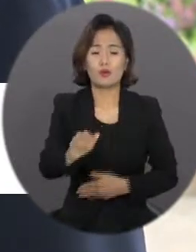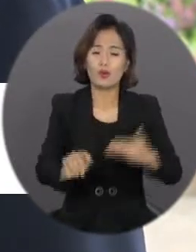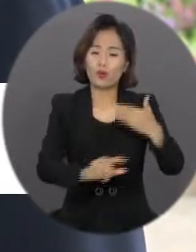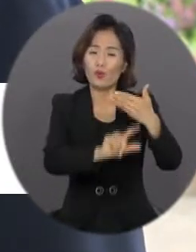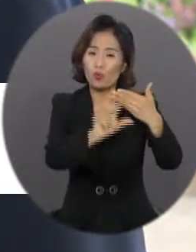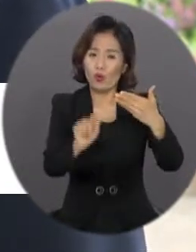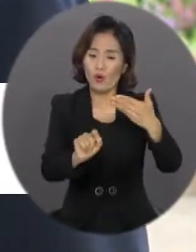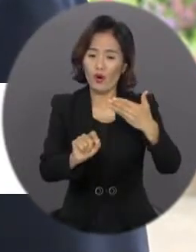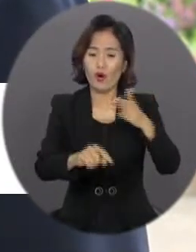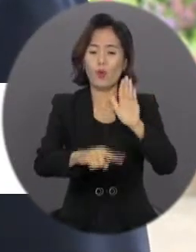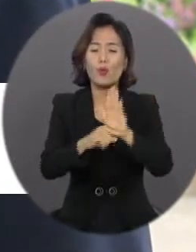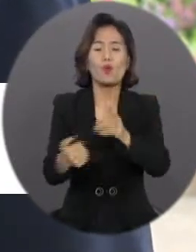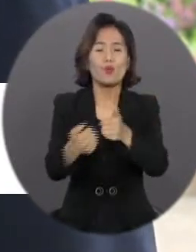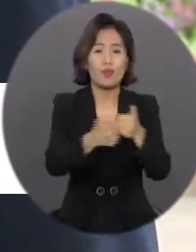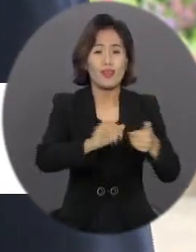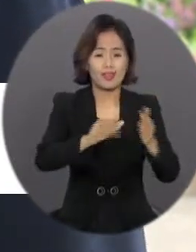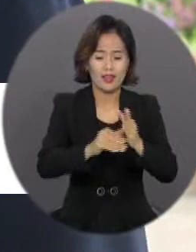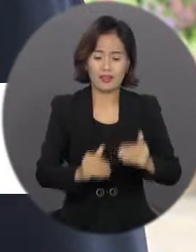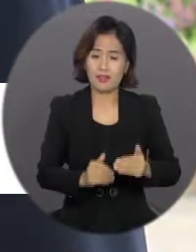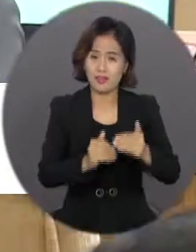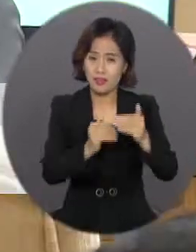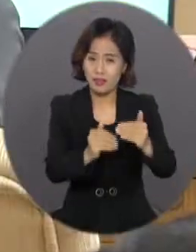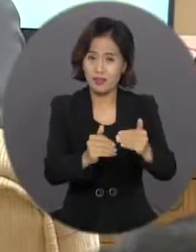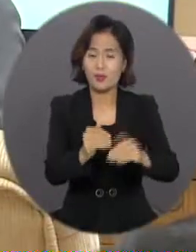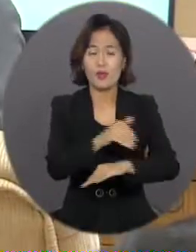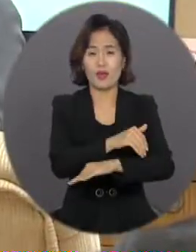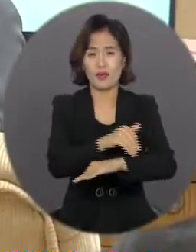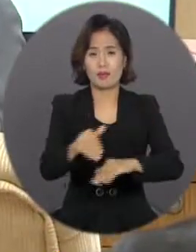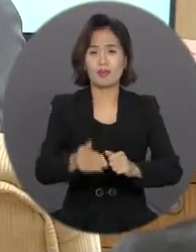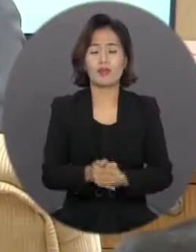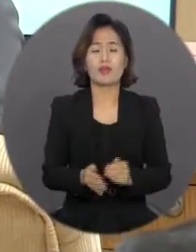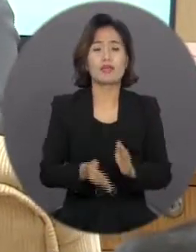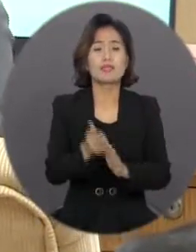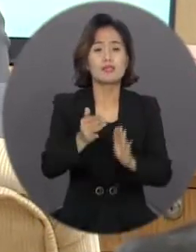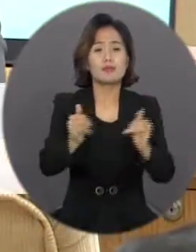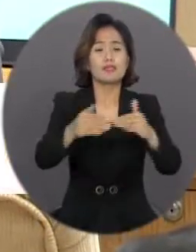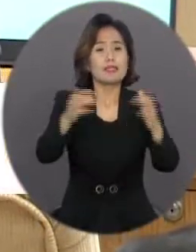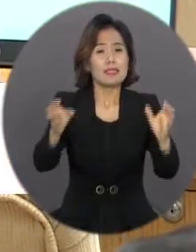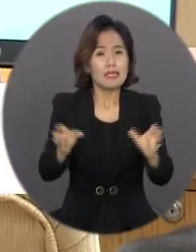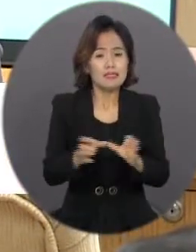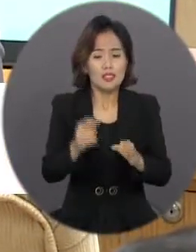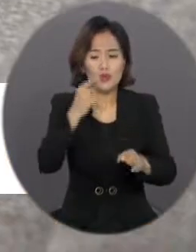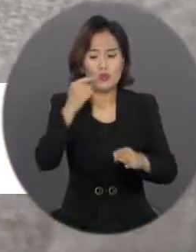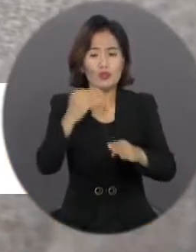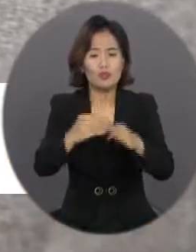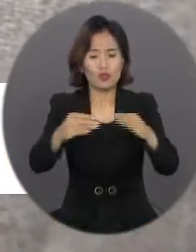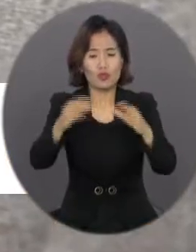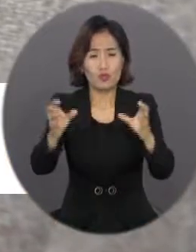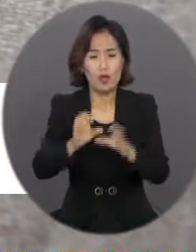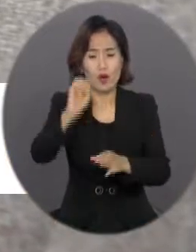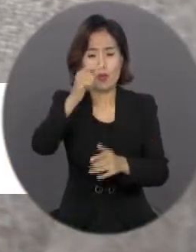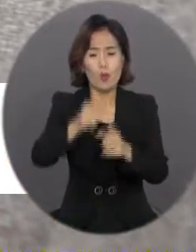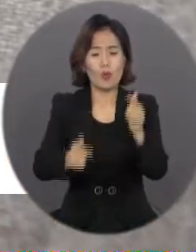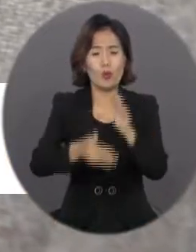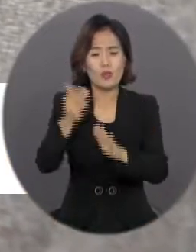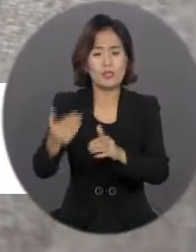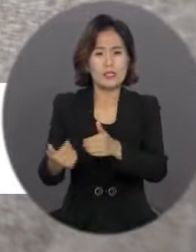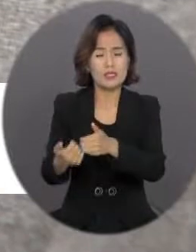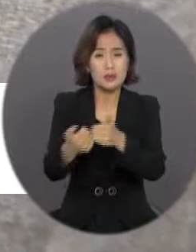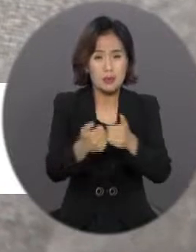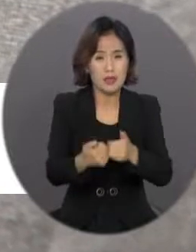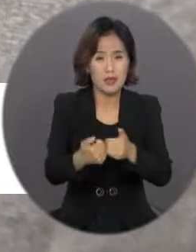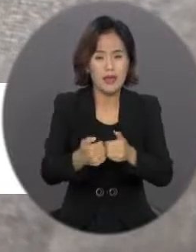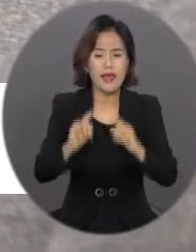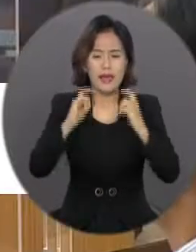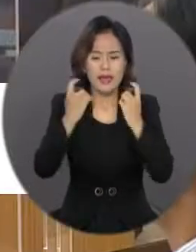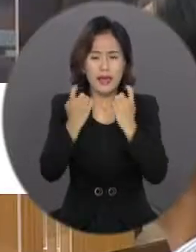9월 정례회 때 그 절차를 밟아서. 시민단체는 그러나 민주당 주도의 목포시의회가 당리당략